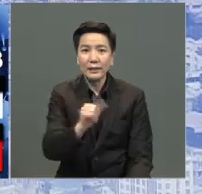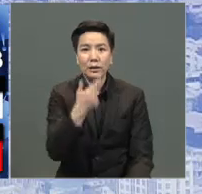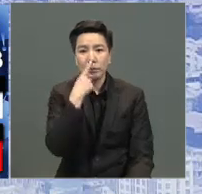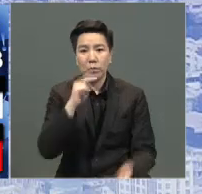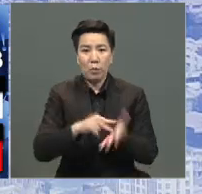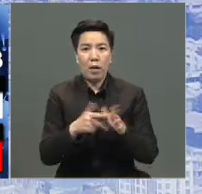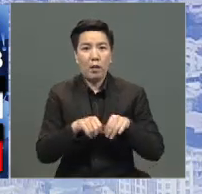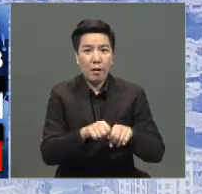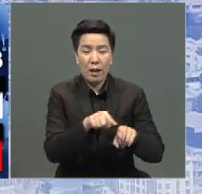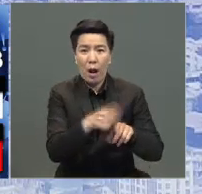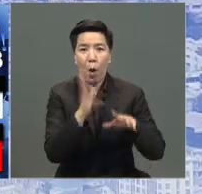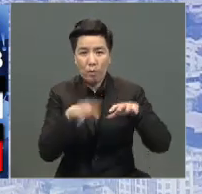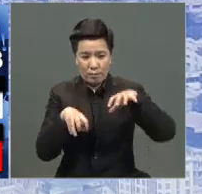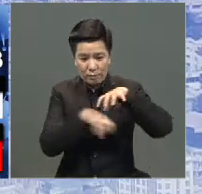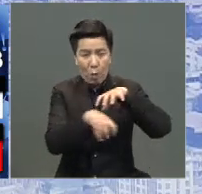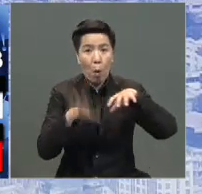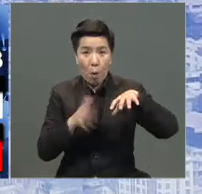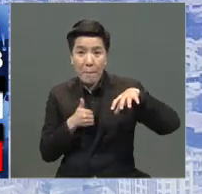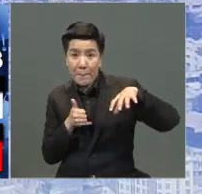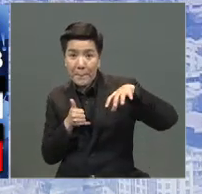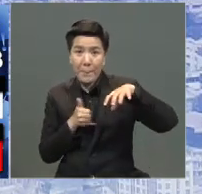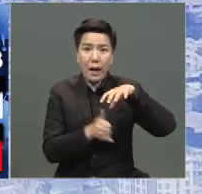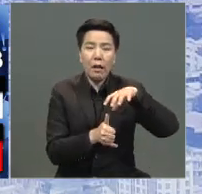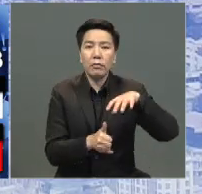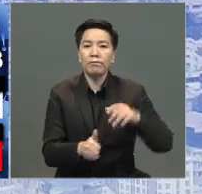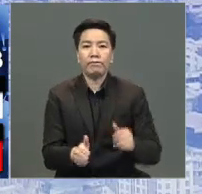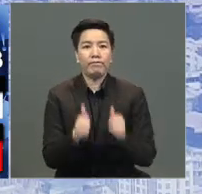มีคำได้ดียังไม่ได้มีการติดเชื้อขึ้นมาภายในนี้อาจจะไม่ใช่แค่5อย่างเดียวนะครับผู้ที่ไป 5